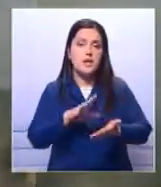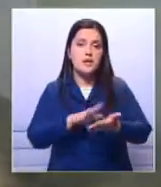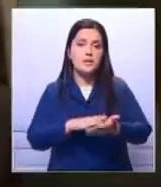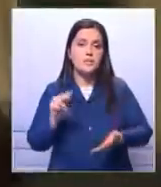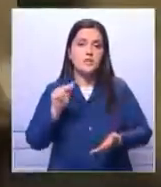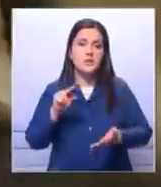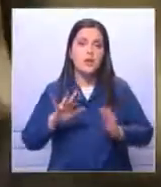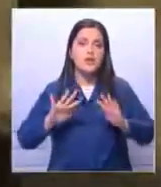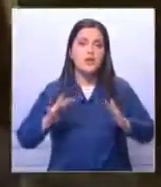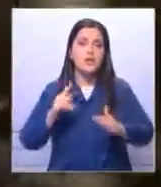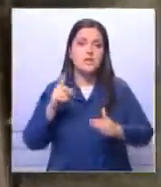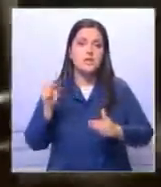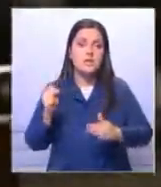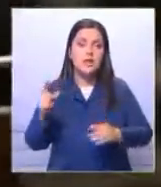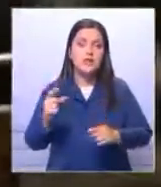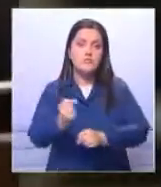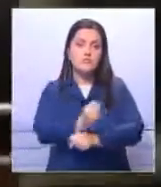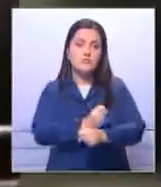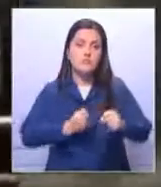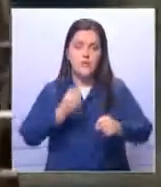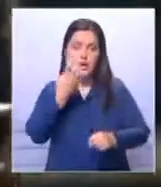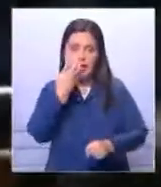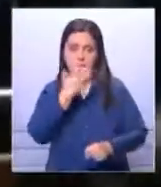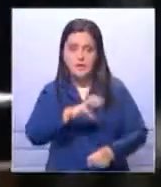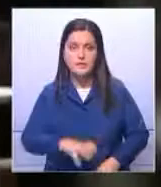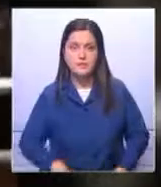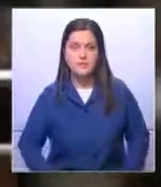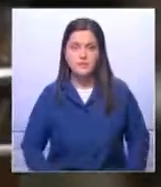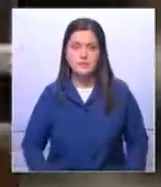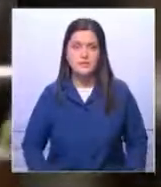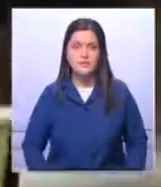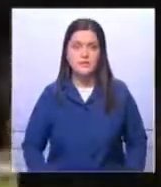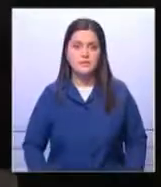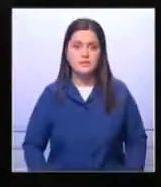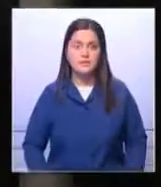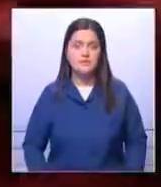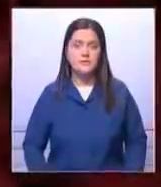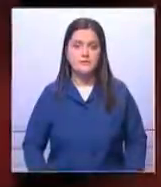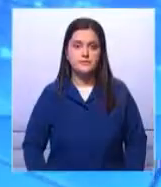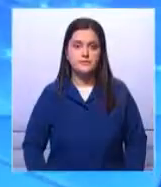предварительным данным, ЧП произошло из-за перегрева мотора.